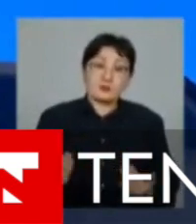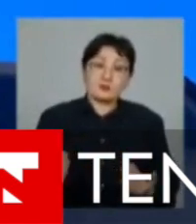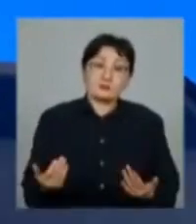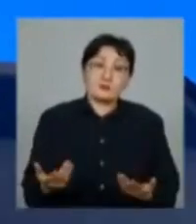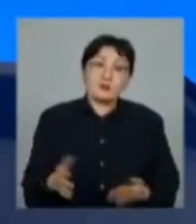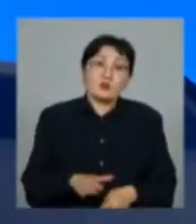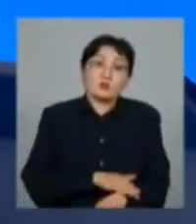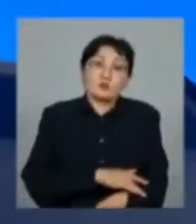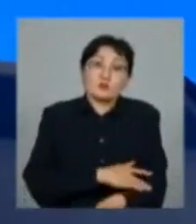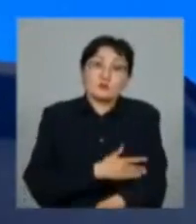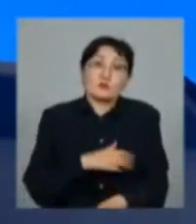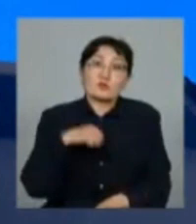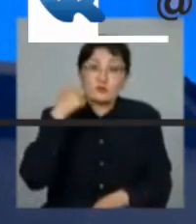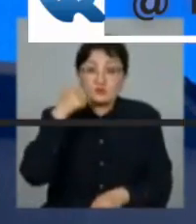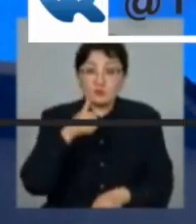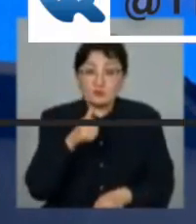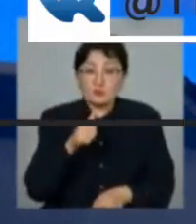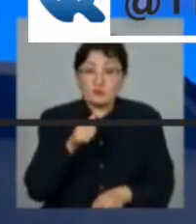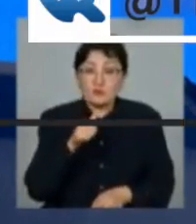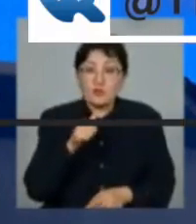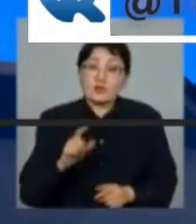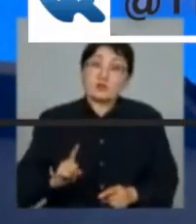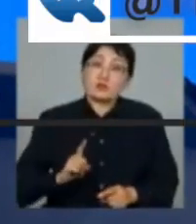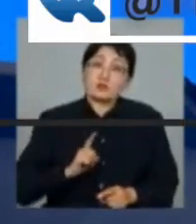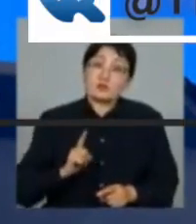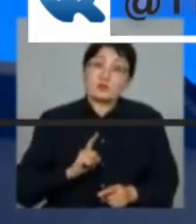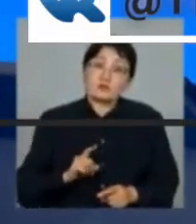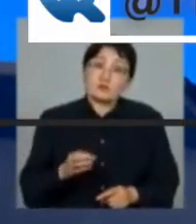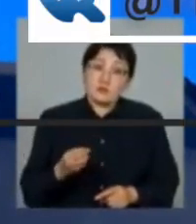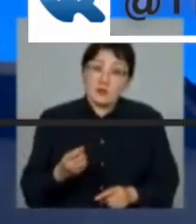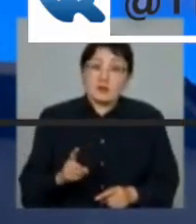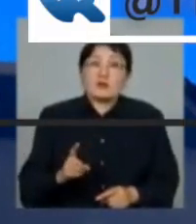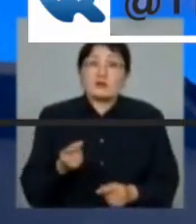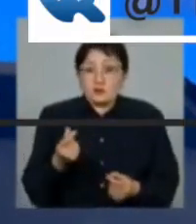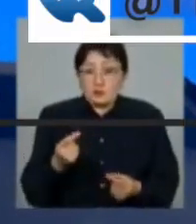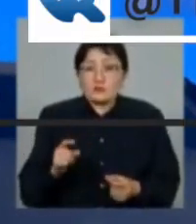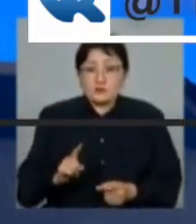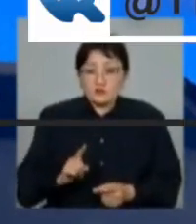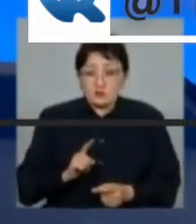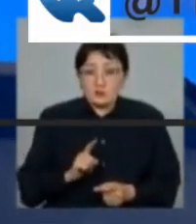сонша жыл күттік, 40-ын күткенде тағы біреуінде күтейік.